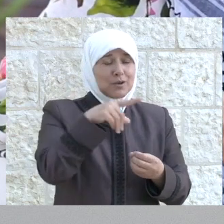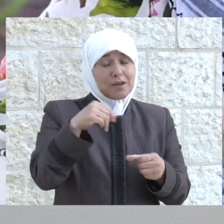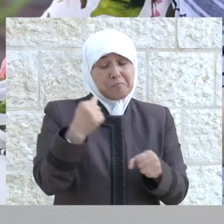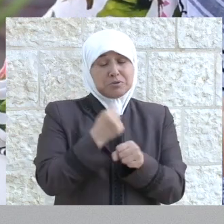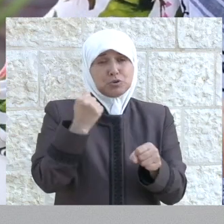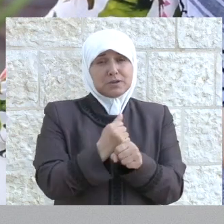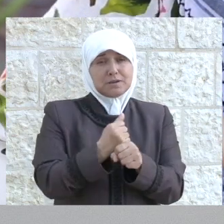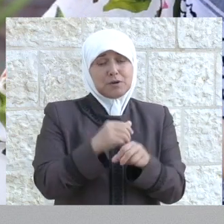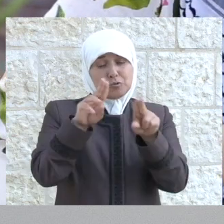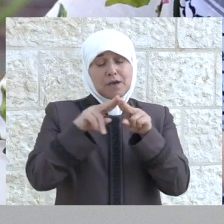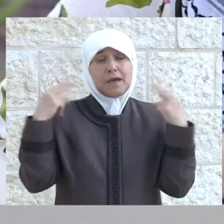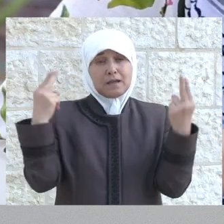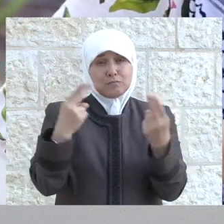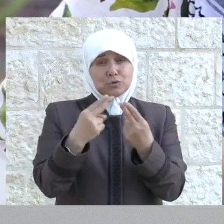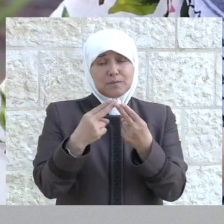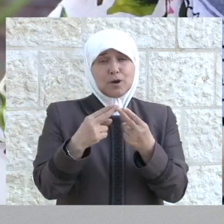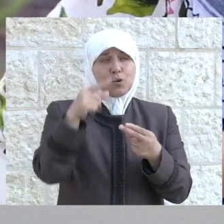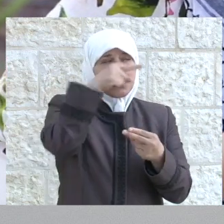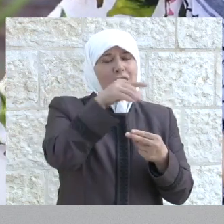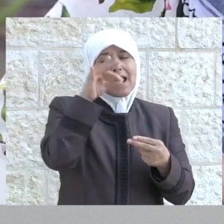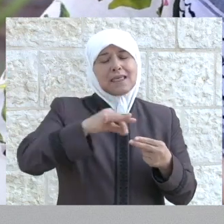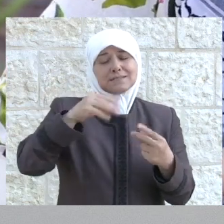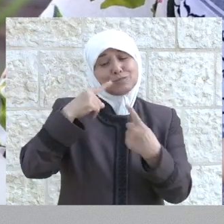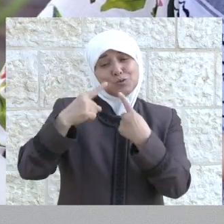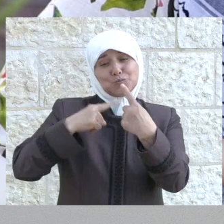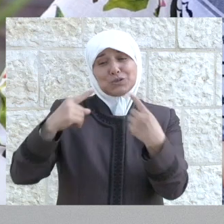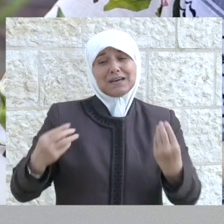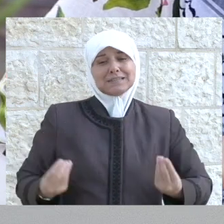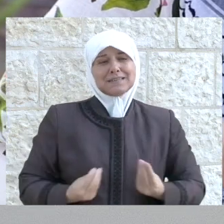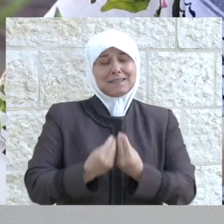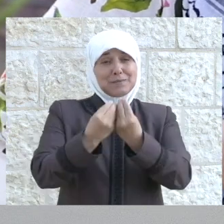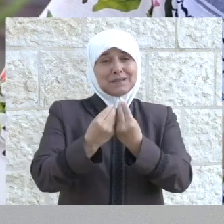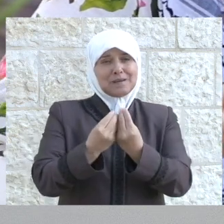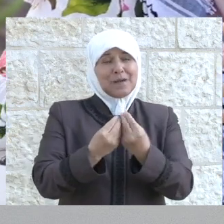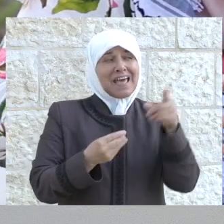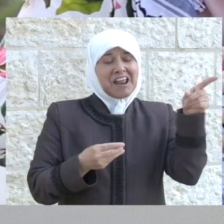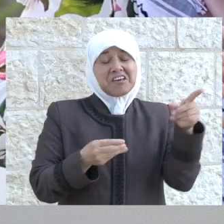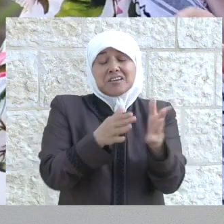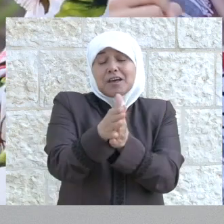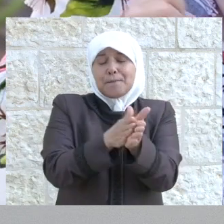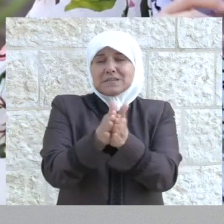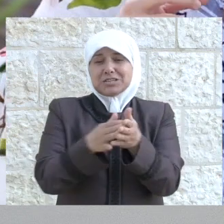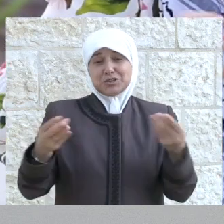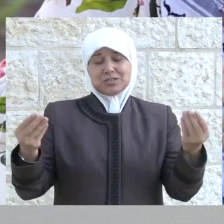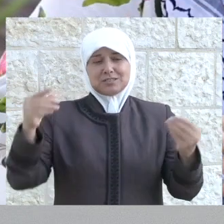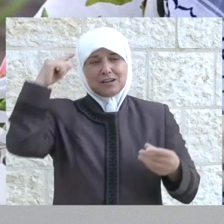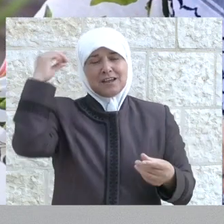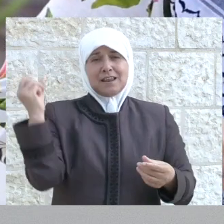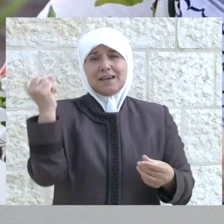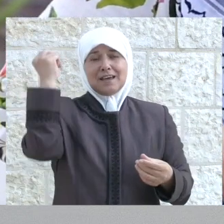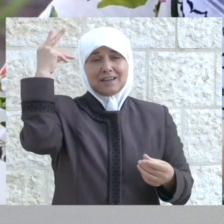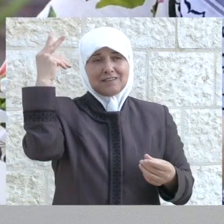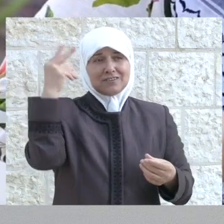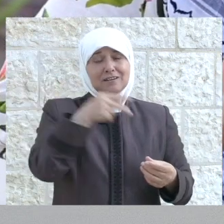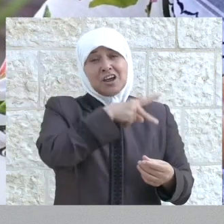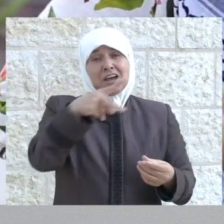تيدكس للنجاح، وإحنا حابينك تكوني المتحدثة معنا. فجداً تحمست للفكرة وحكيت إنه أنا